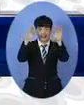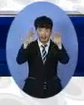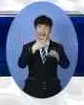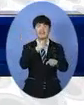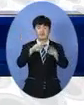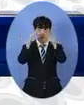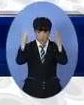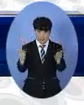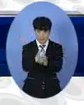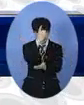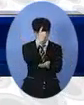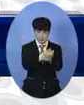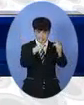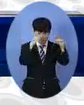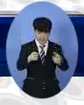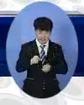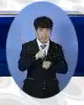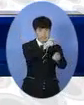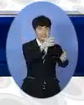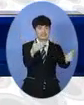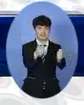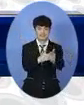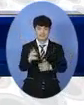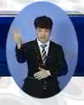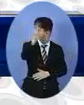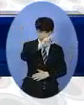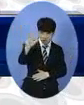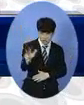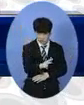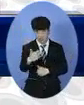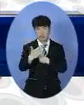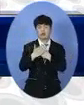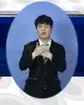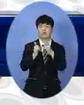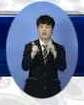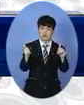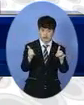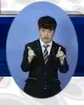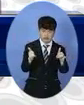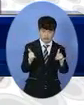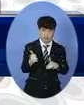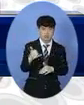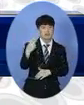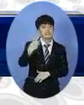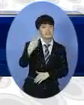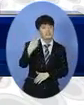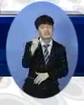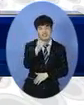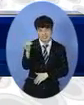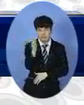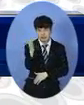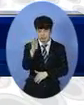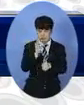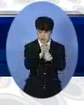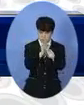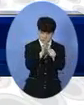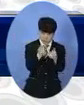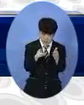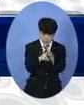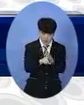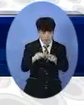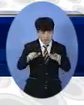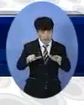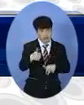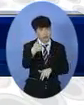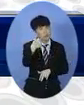전달했습니다. 행복상자는 하나금융그룹이 전국 지자체에 도움이 필요한 2천 가구를 대상으로 한 지원사업으로